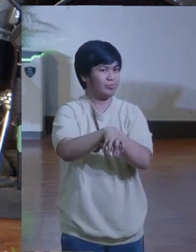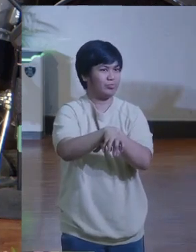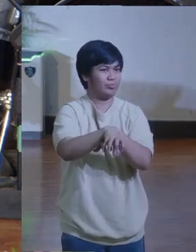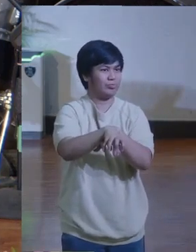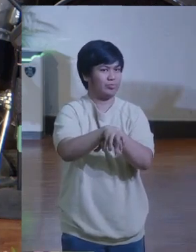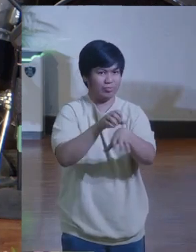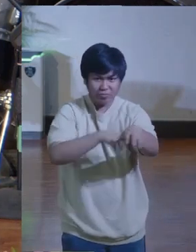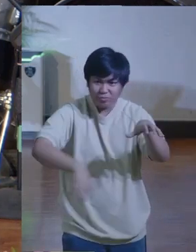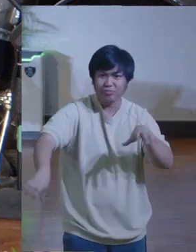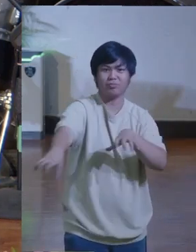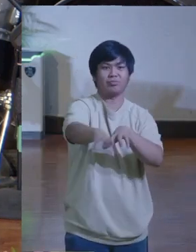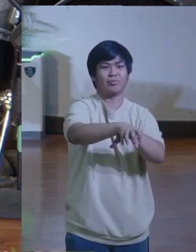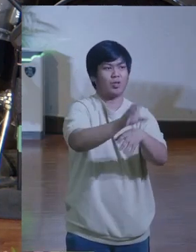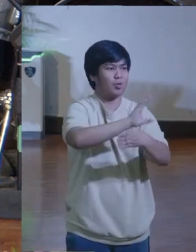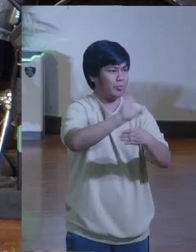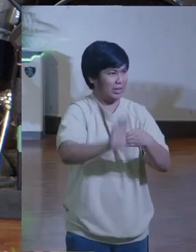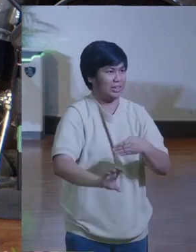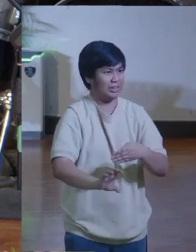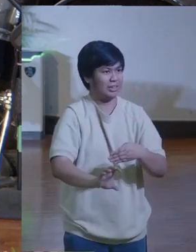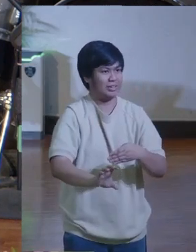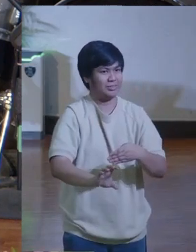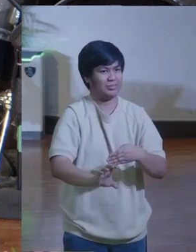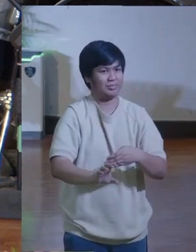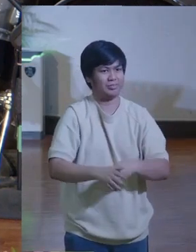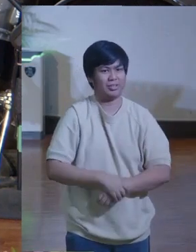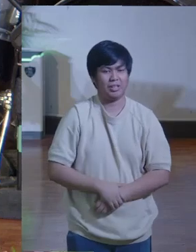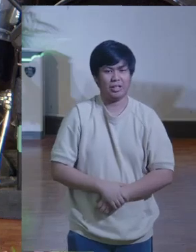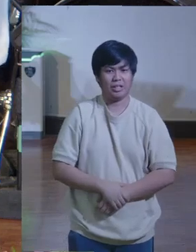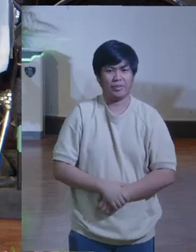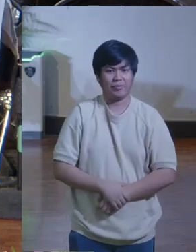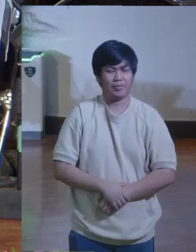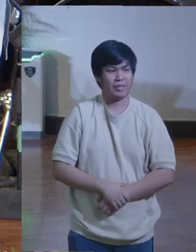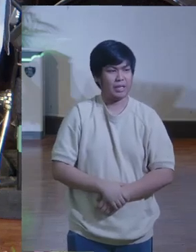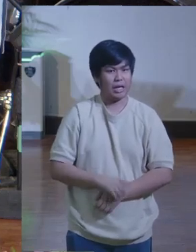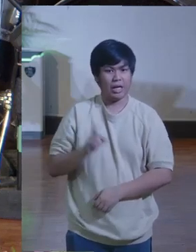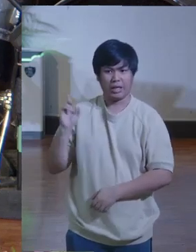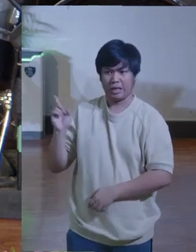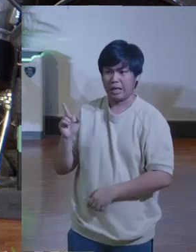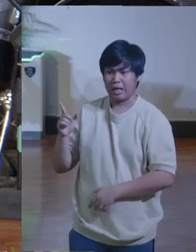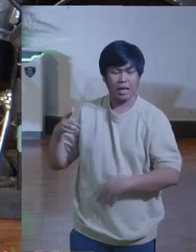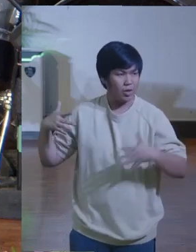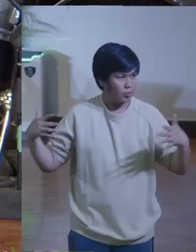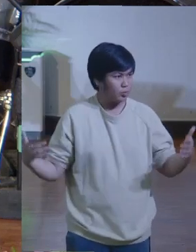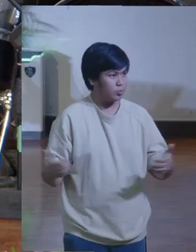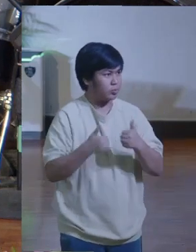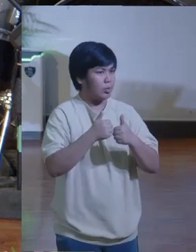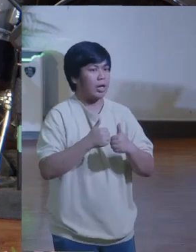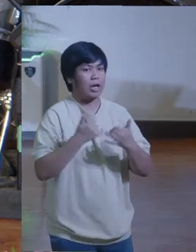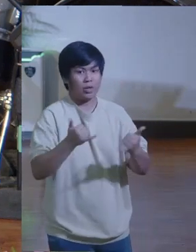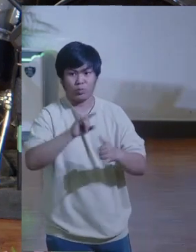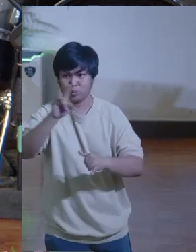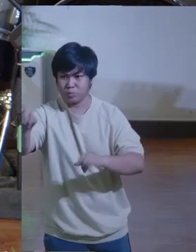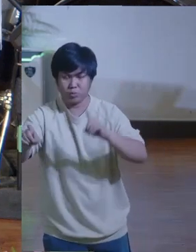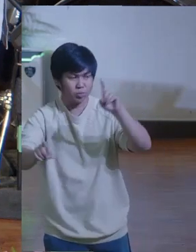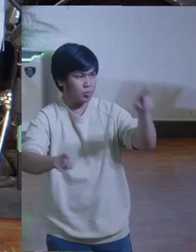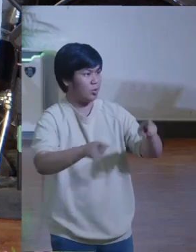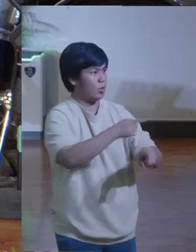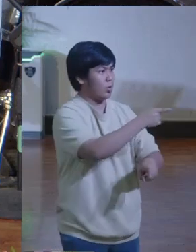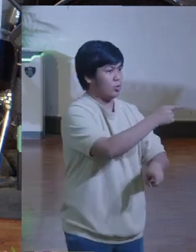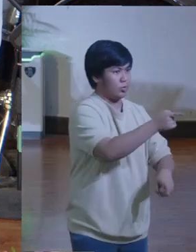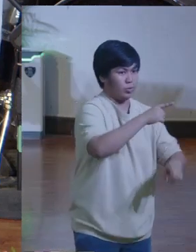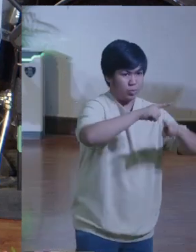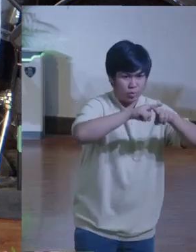ay ipinataw sa atin. Sabi nga, ito ang ating hamon. Kayo ba mga kapatid ay umaasa